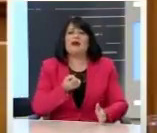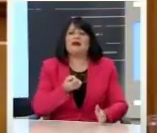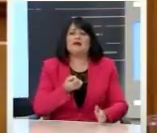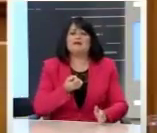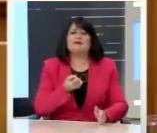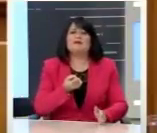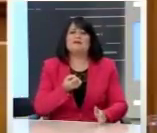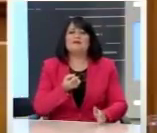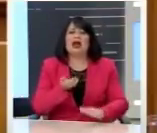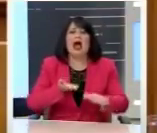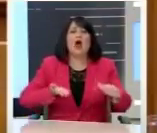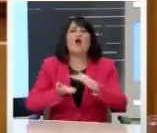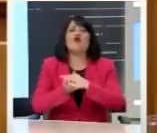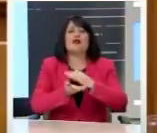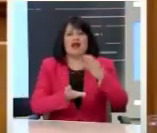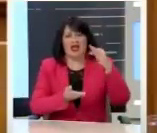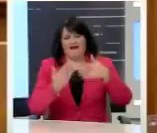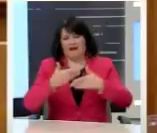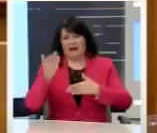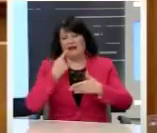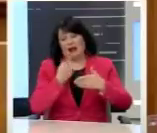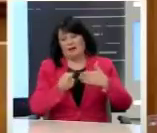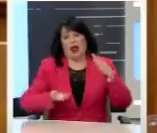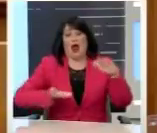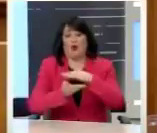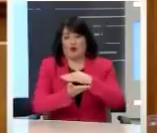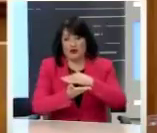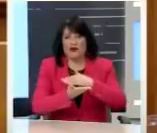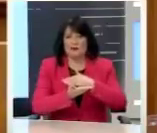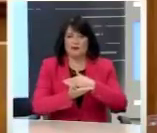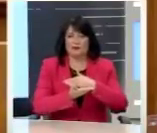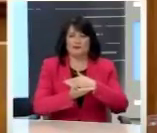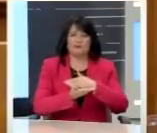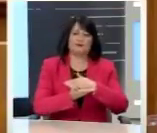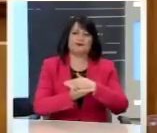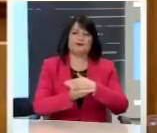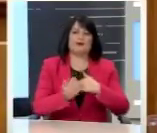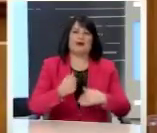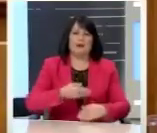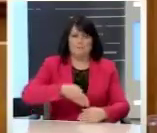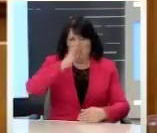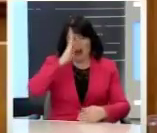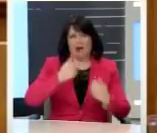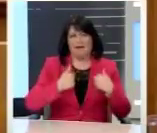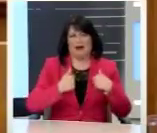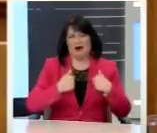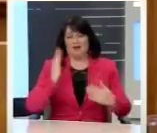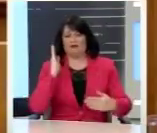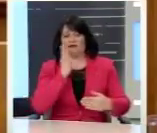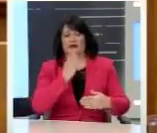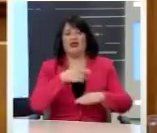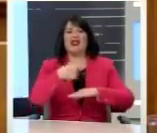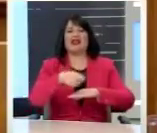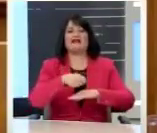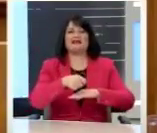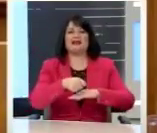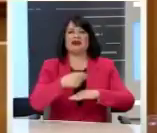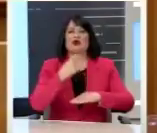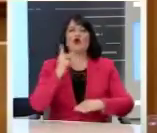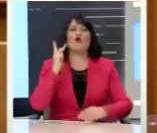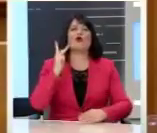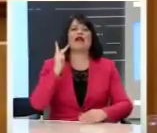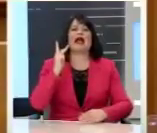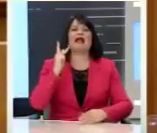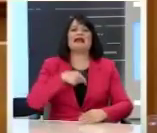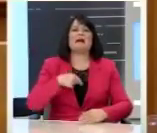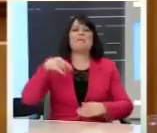Έφερε αγωγή, λέει, η οποία με δικάζει, με καταδικάζει, γιατί εμπλέκω τον κύριο Κουρτάκη στην υπόθεση